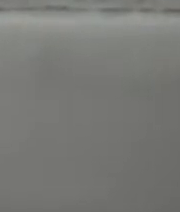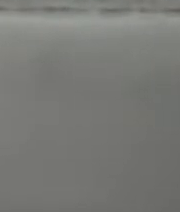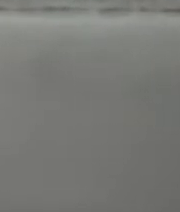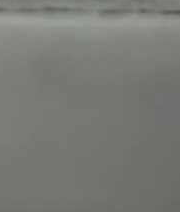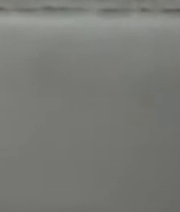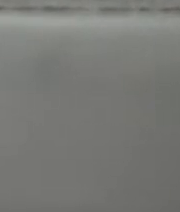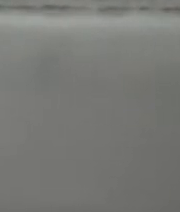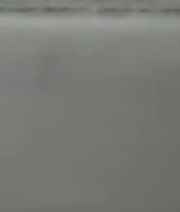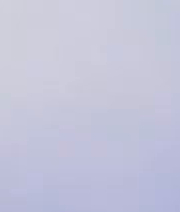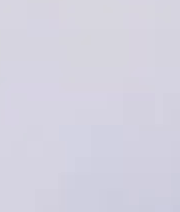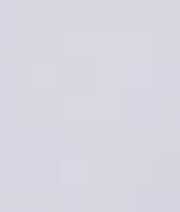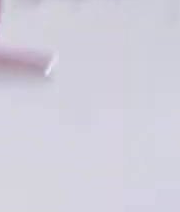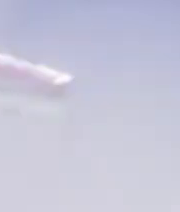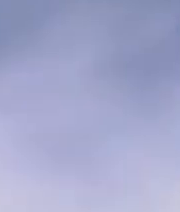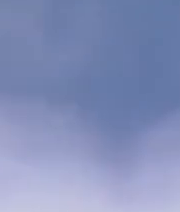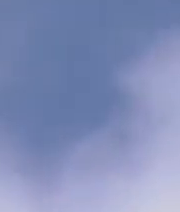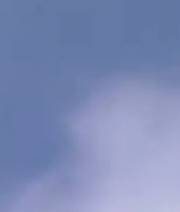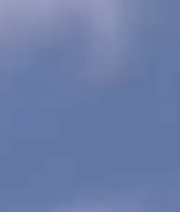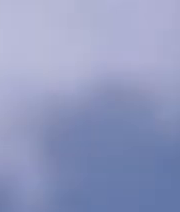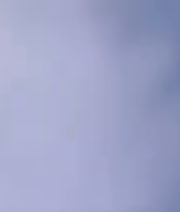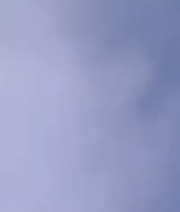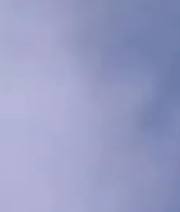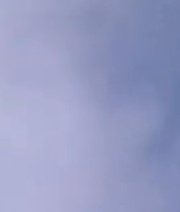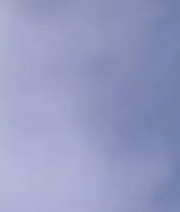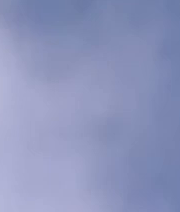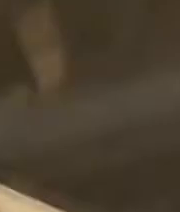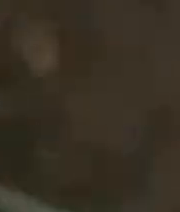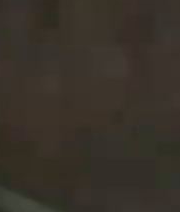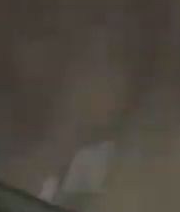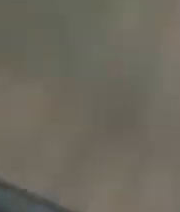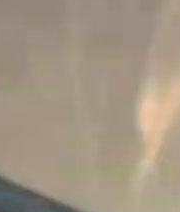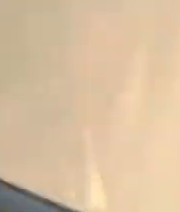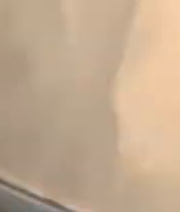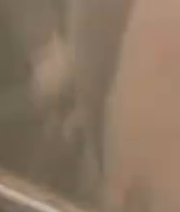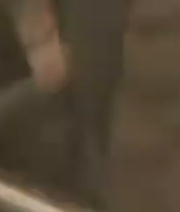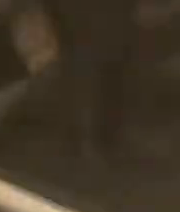26M은